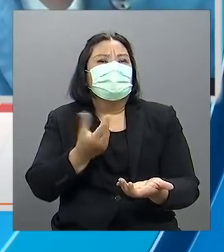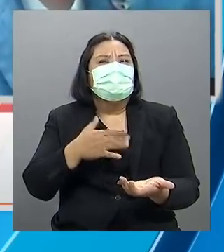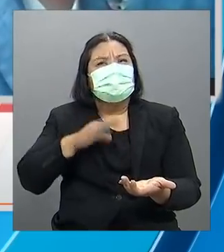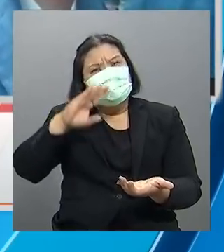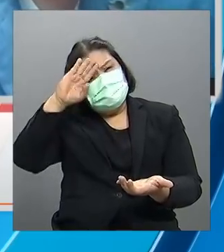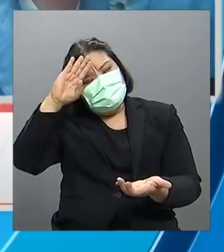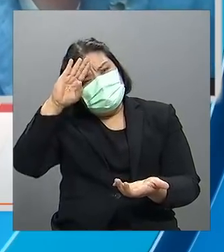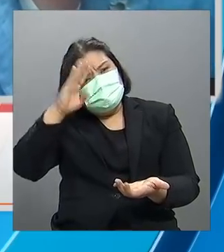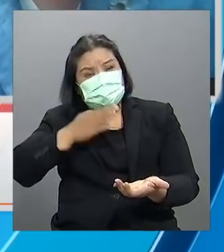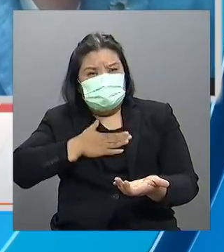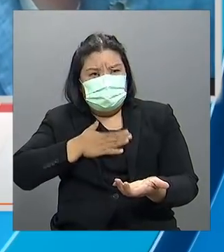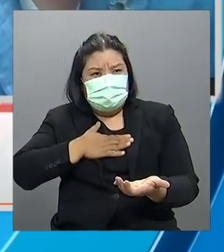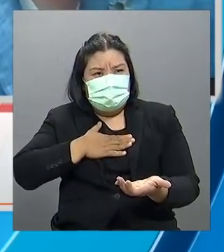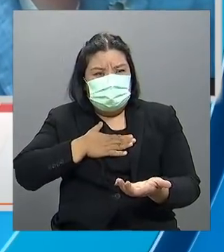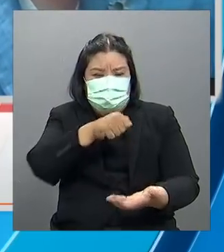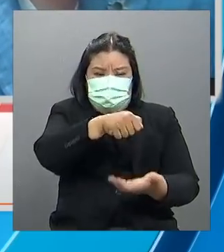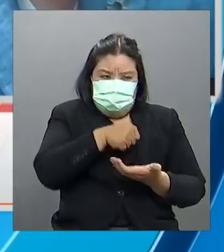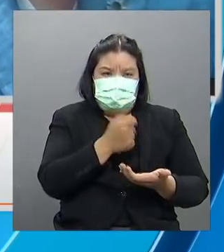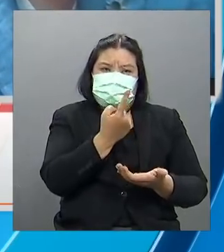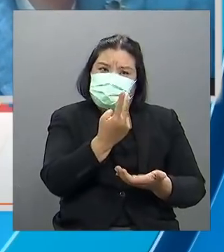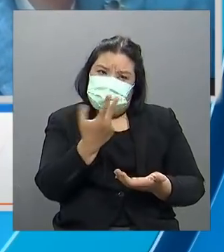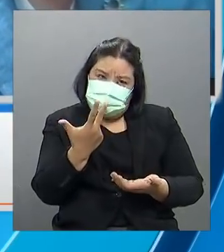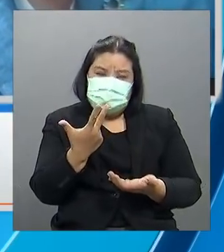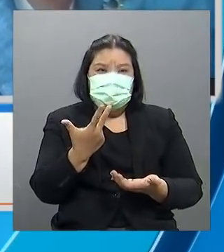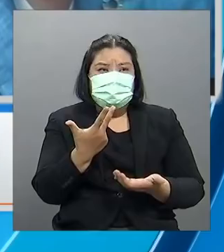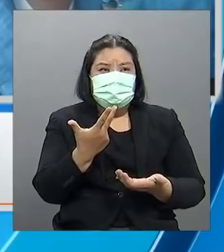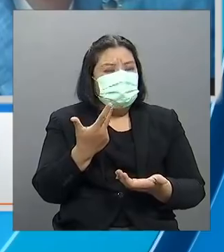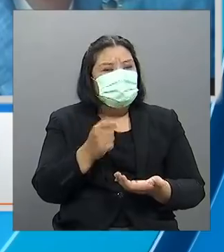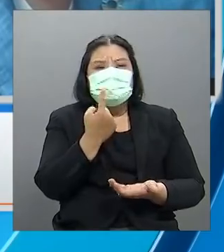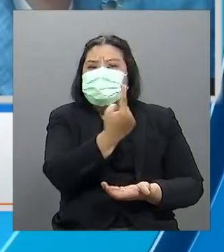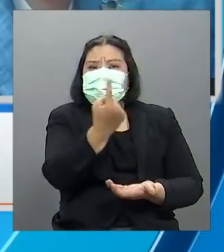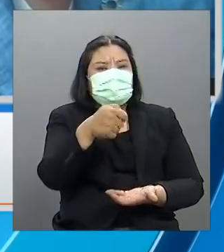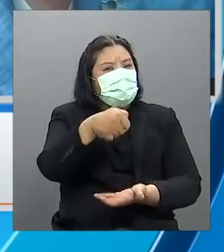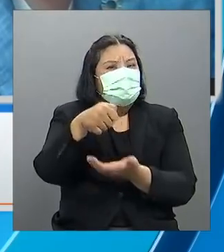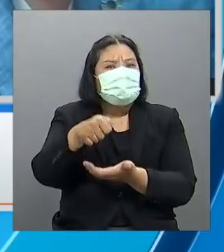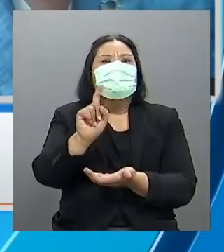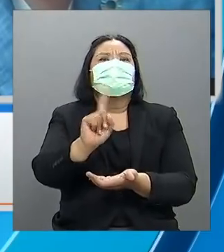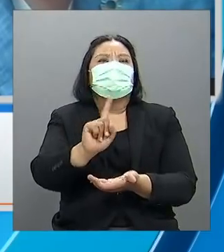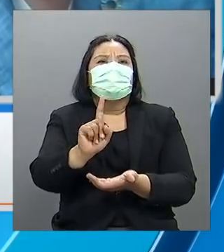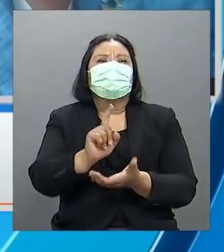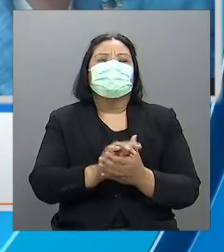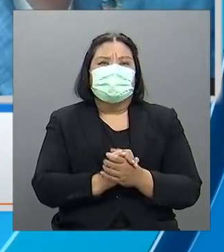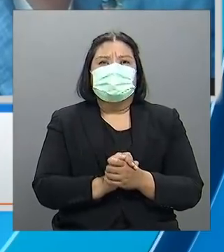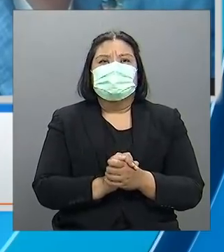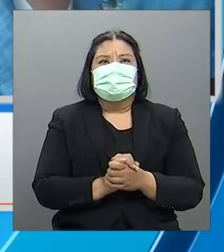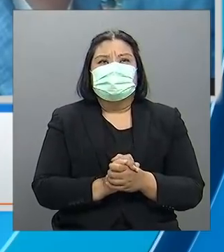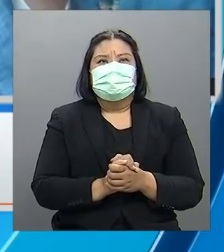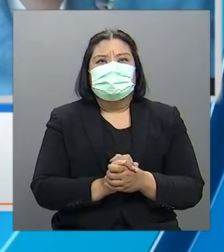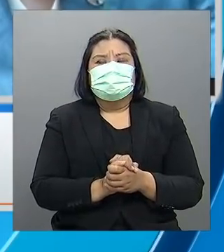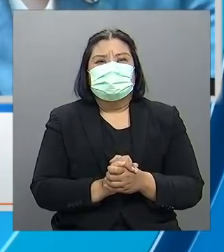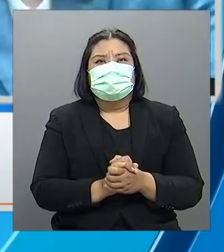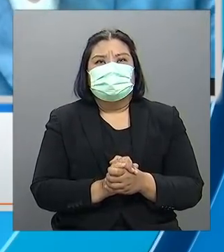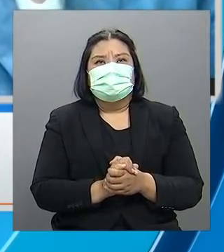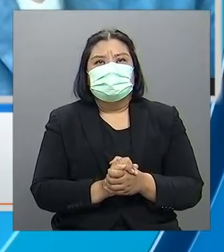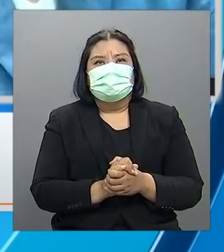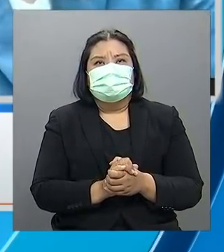นนี้รับกี่กล่องหรือว่าจะเบื้องต้นก็คือทุกคนได้1กล่องเหมือนกันครับคนที่ติดเชื้ออาจารย ์อันนี้1กล่องที่เราออกแบบ